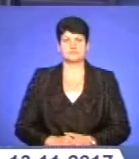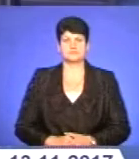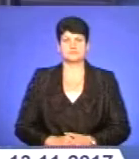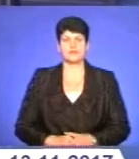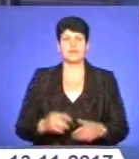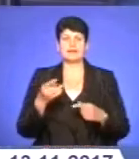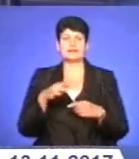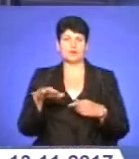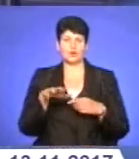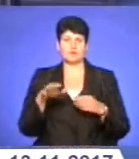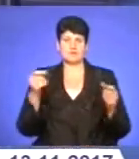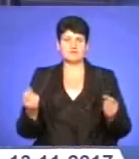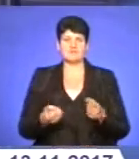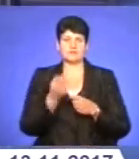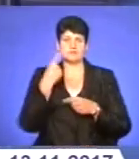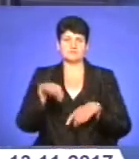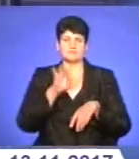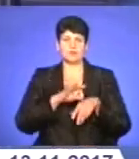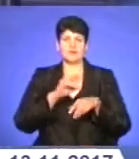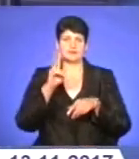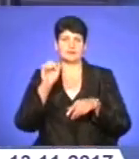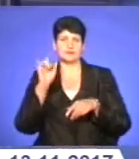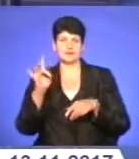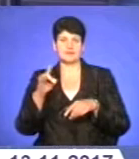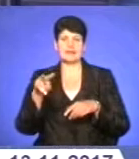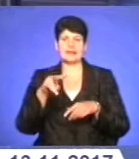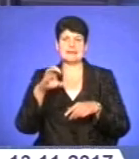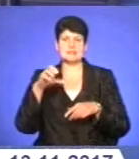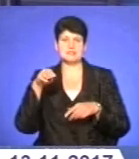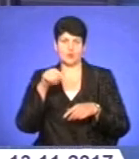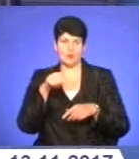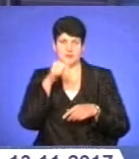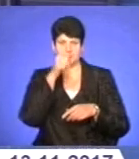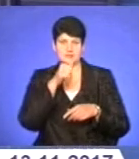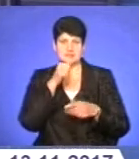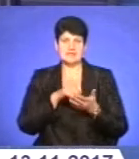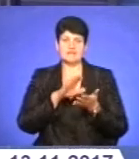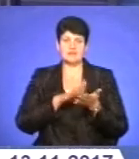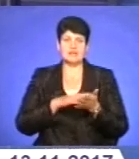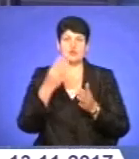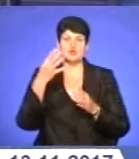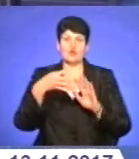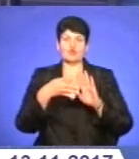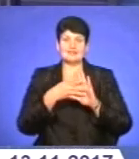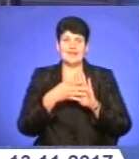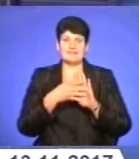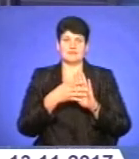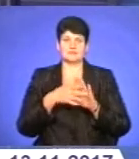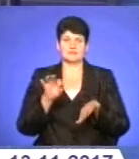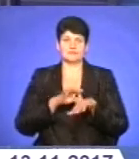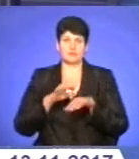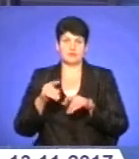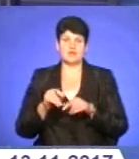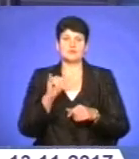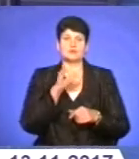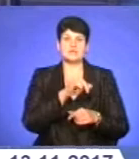На Тернопільщині спалах захворювання на кір. За листопад в області зафіксували 49 первинних діагнозів, з них 20 у